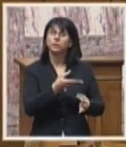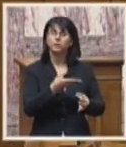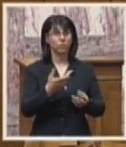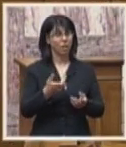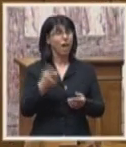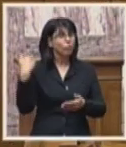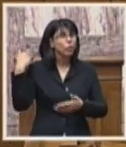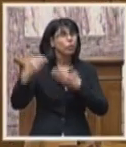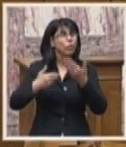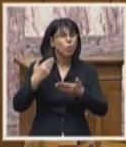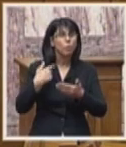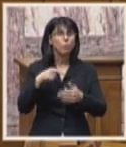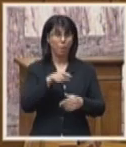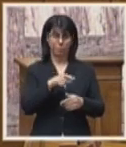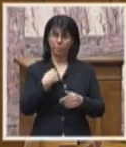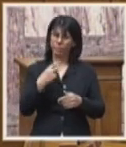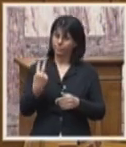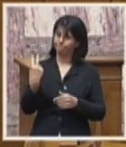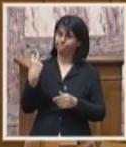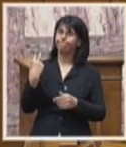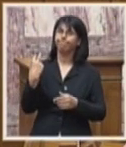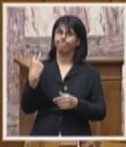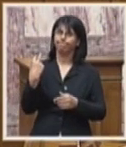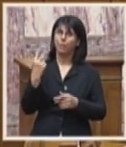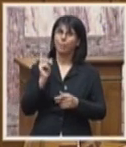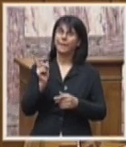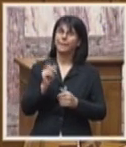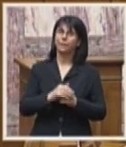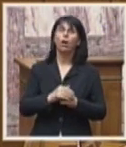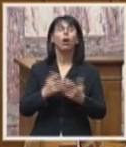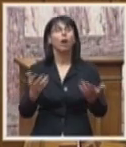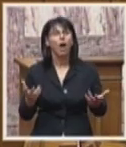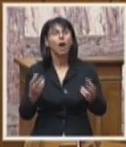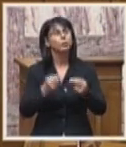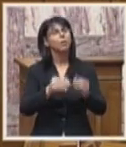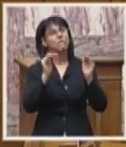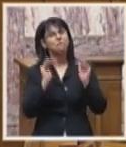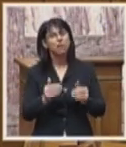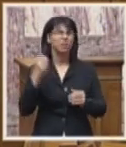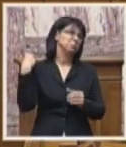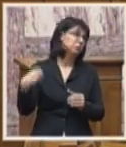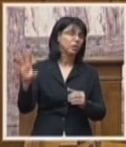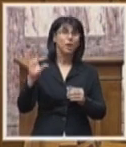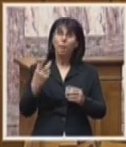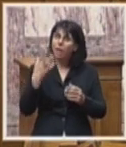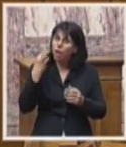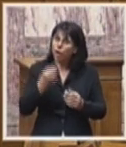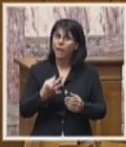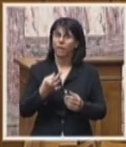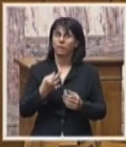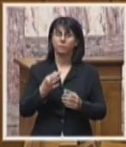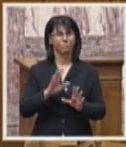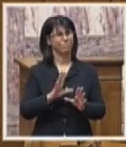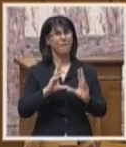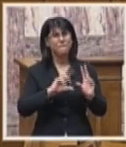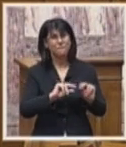Μια παράδοση που θα έπρεπε να είναι κριτική. Κριτική στη σκέψη. Αλλά χρησιμοποιείται αφορισμούς αντί της λογικής. Ας μην κάνουμε το ίδιο λάθος. Η